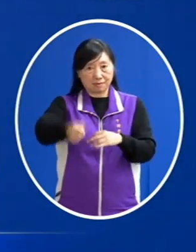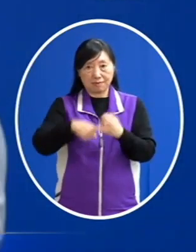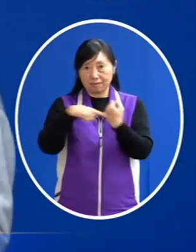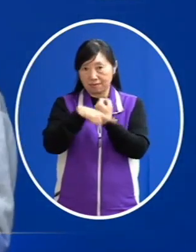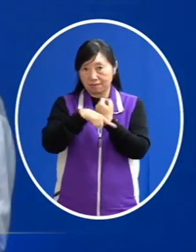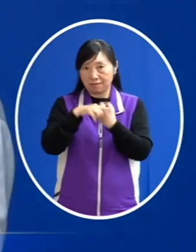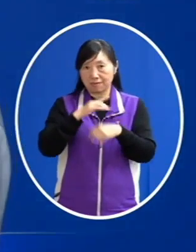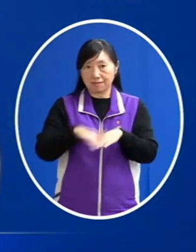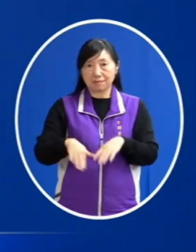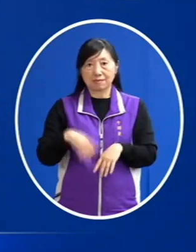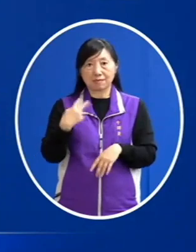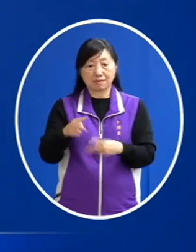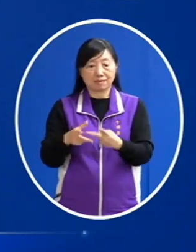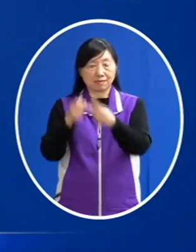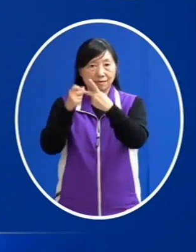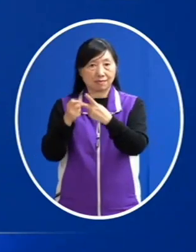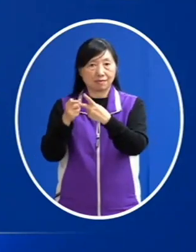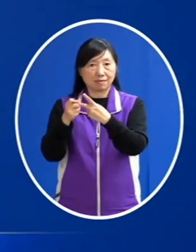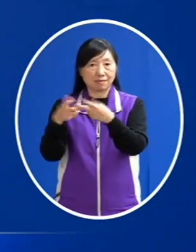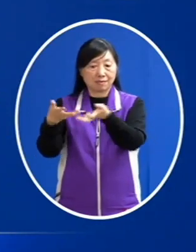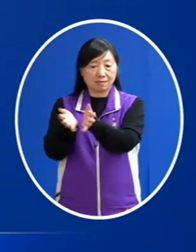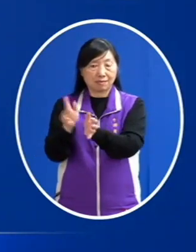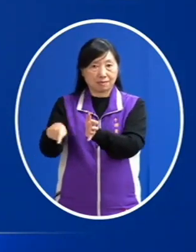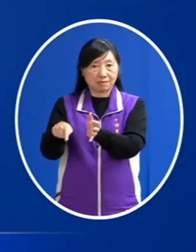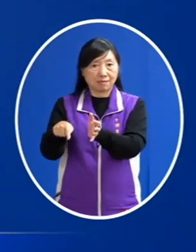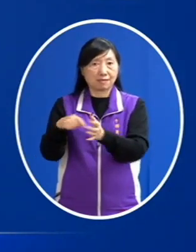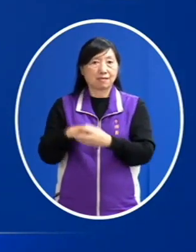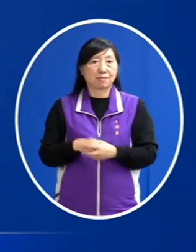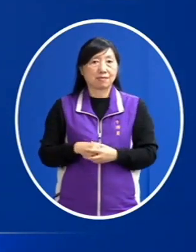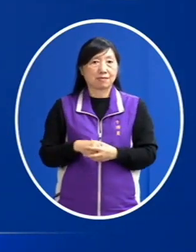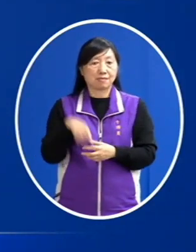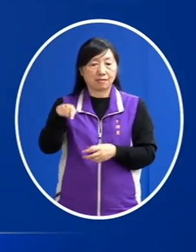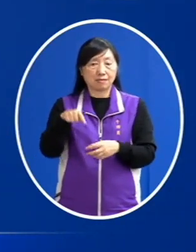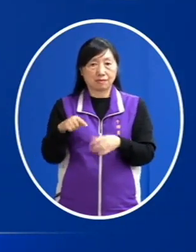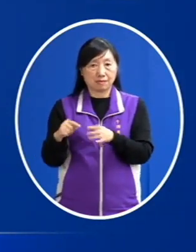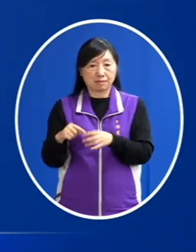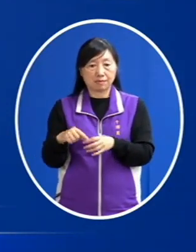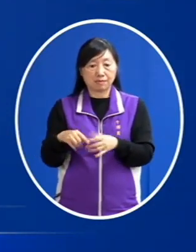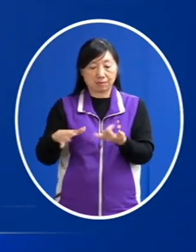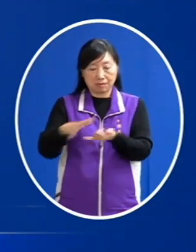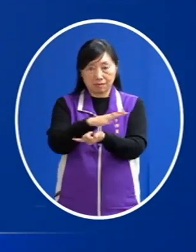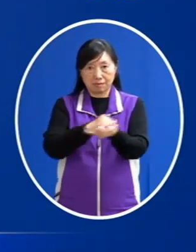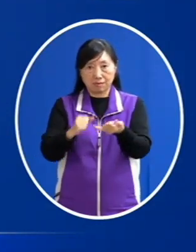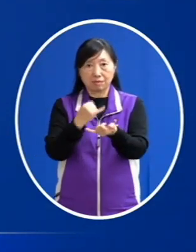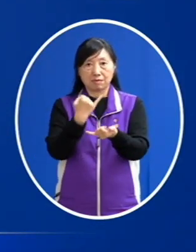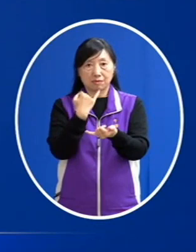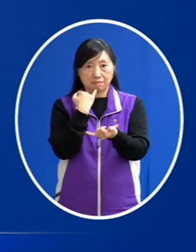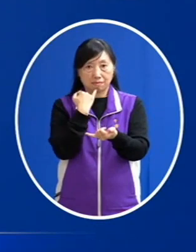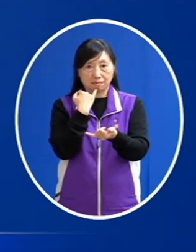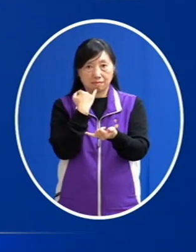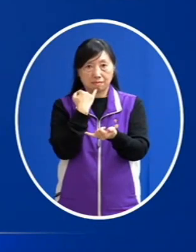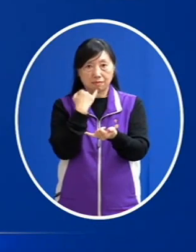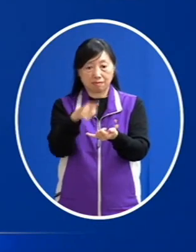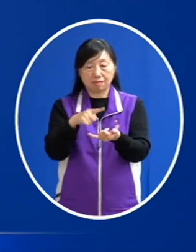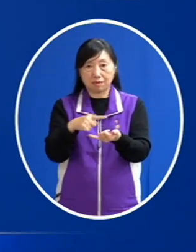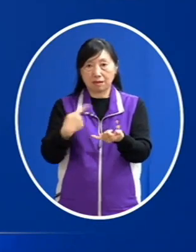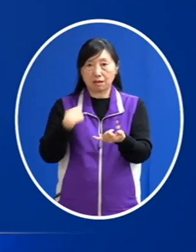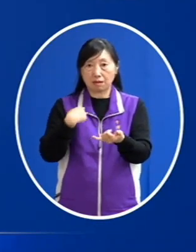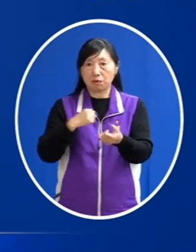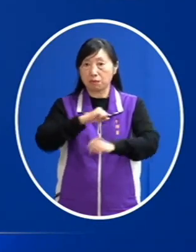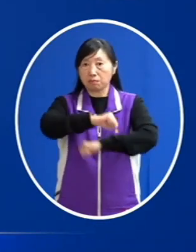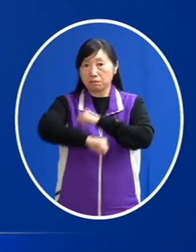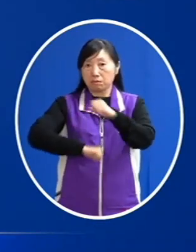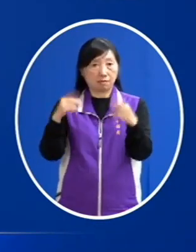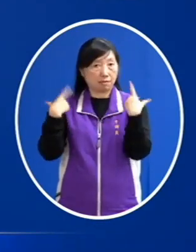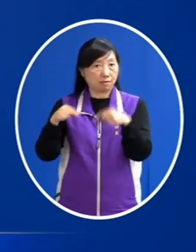个平台的第二个部分，是指我们整合了全国可以操作这些活体病毒的 P3